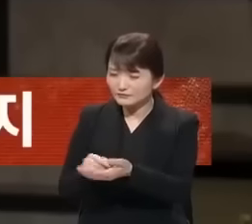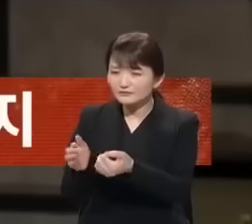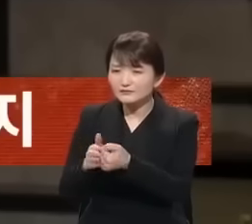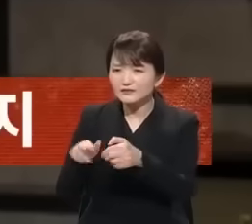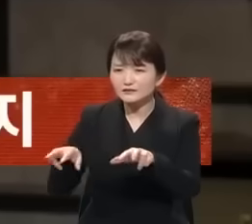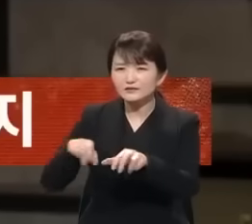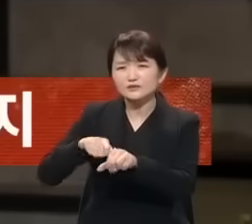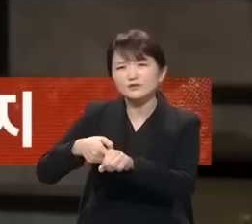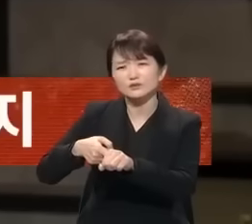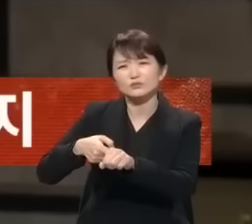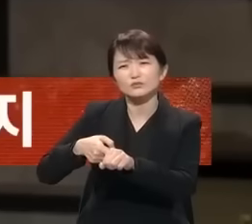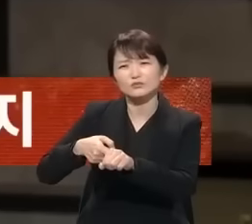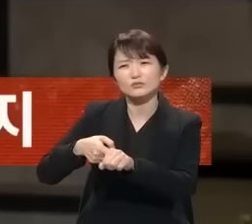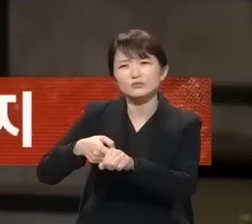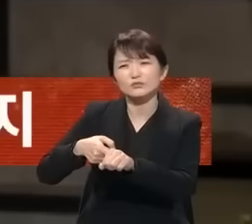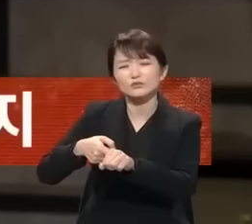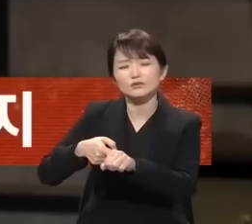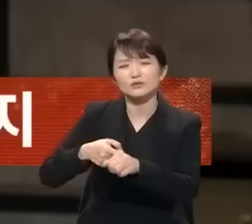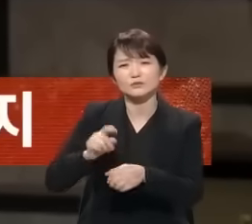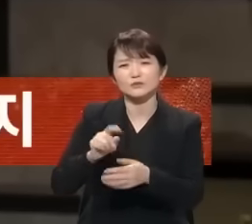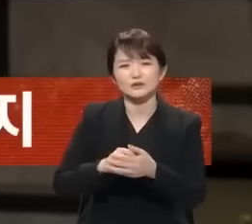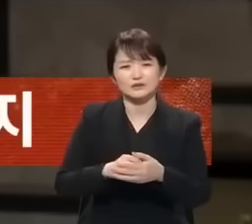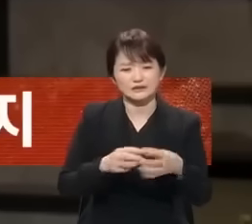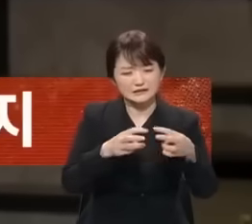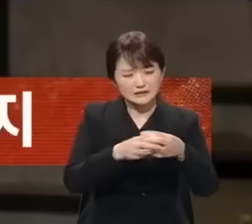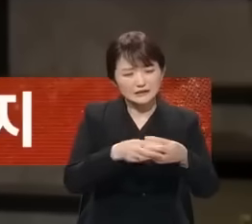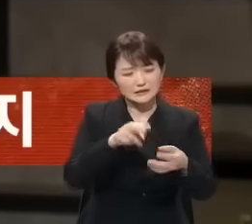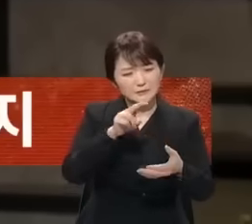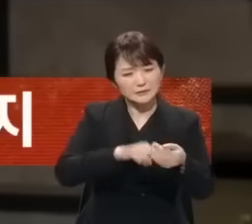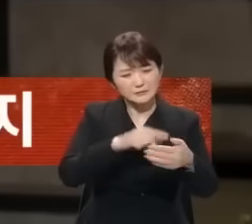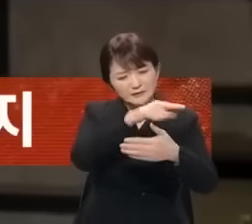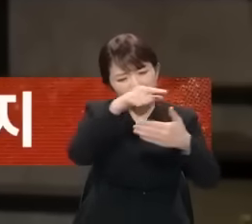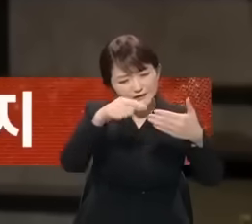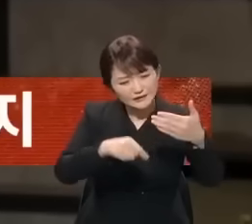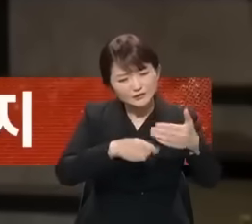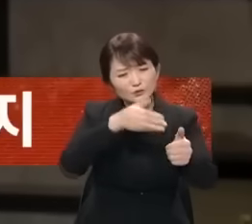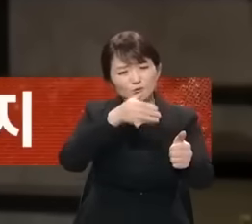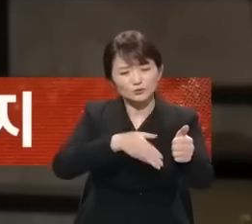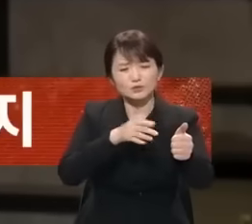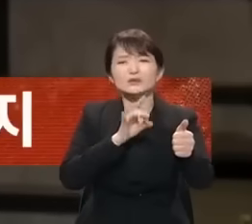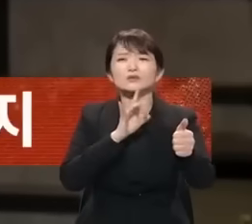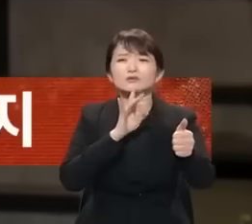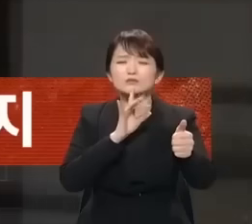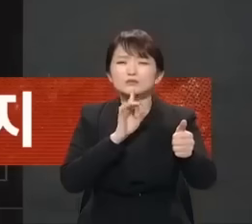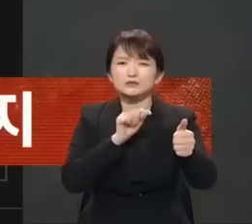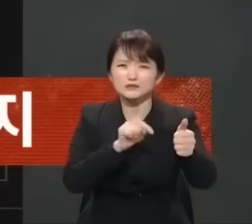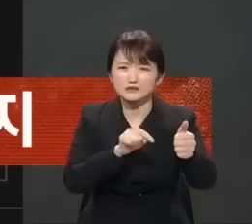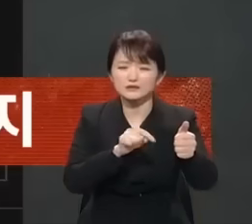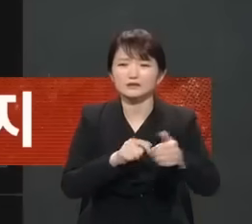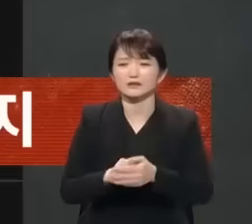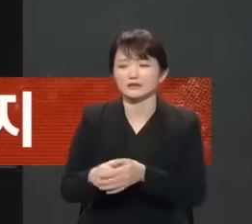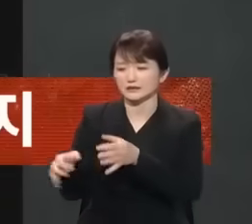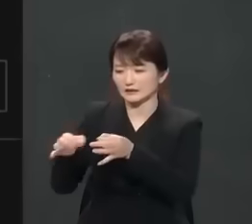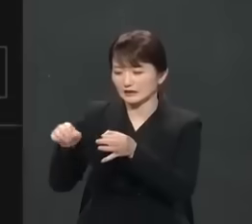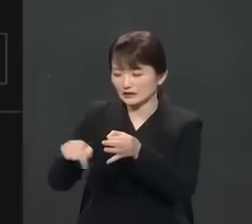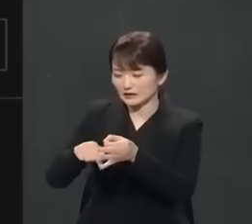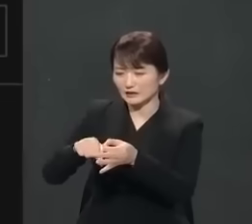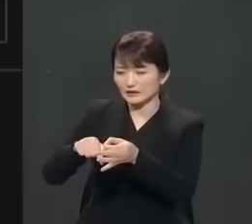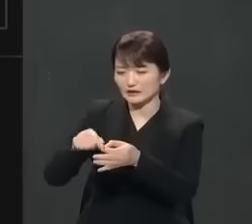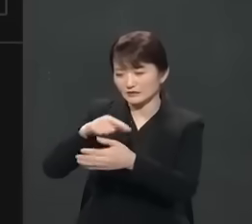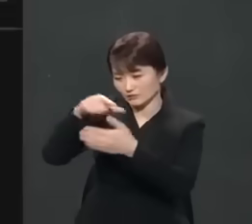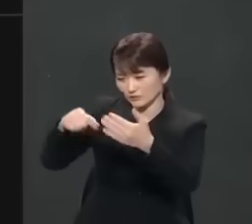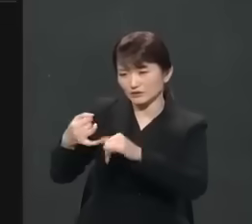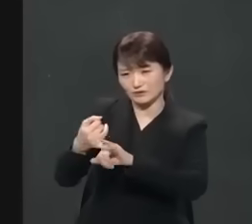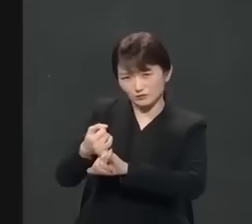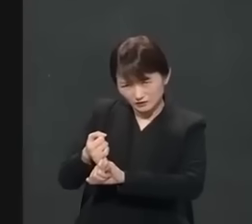가지 어떤 그 뭐 어 법적 근거라 가 업자들도 이걸 따라할 뭐 의무가 없습니다 그러니까 어떤 사람은 좀